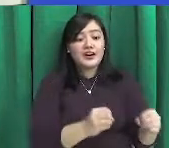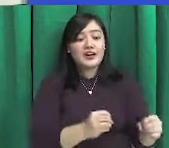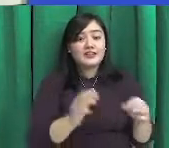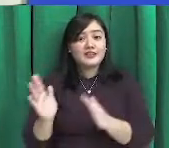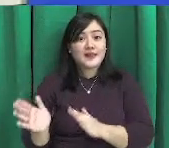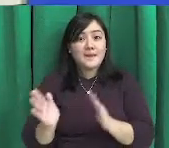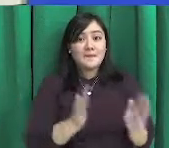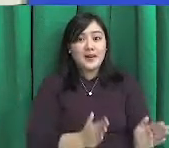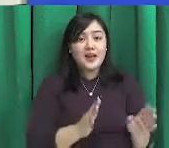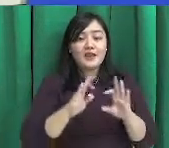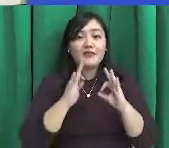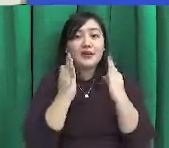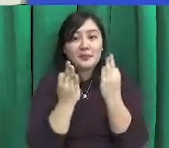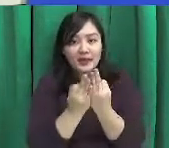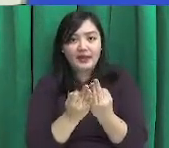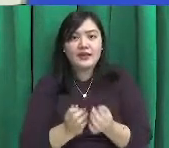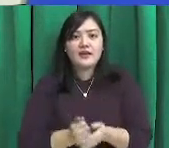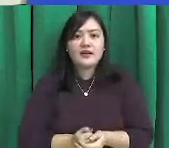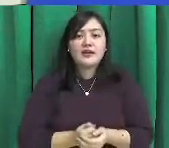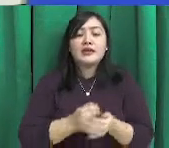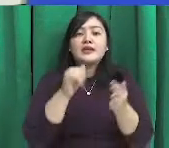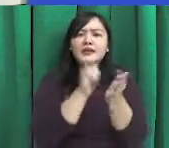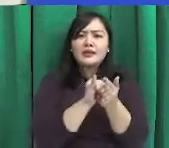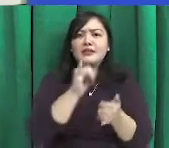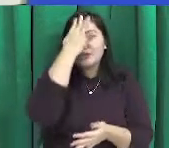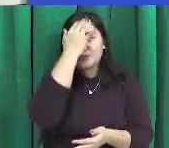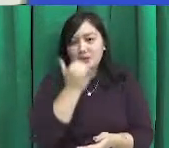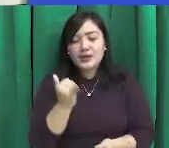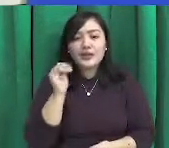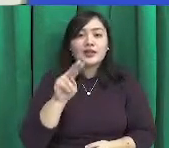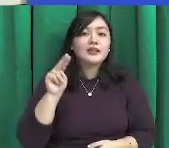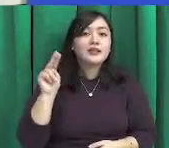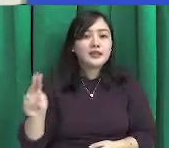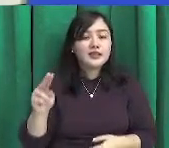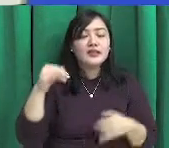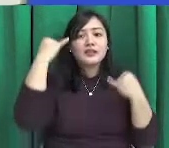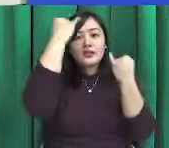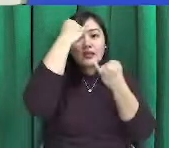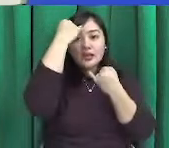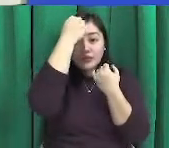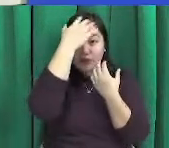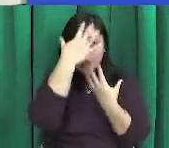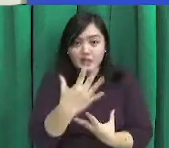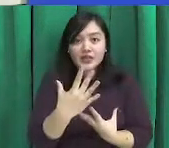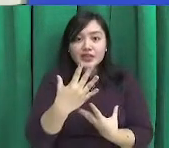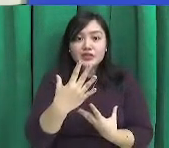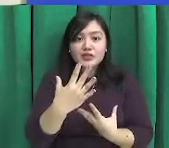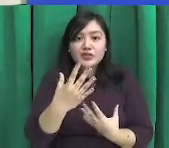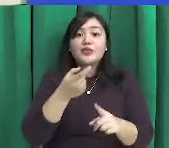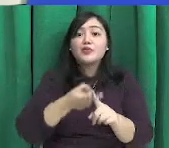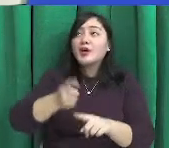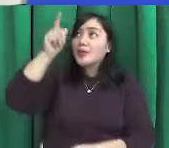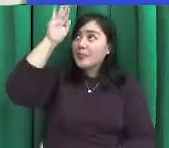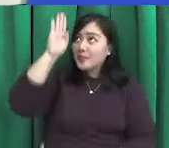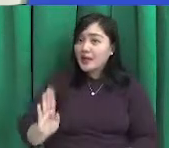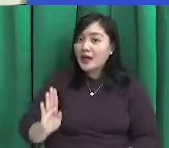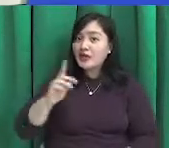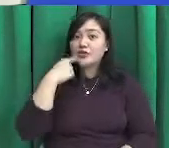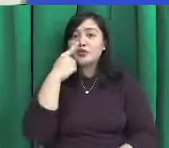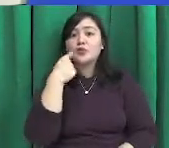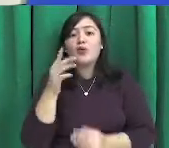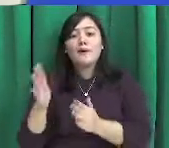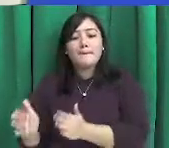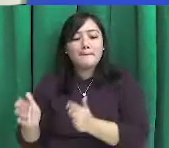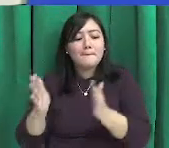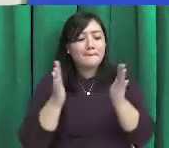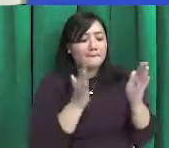ang kailangan po natin ay information mula po doon sa nag-establish ng family. At pagka